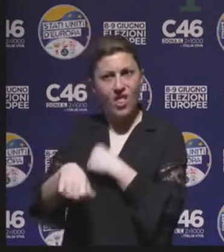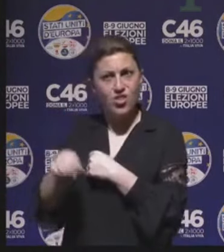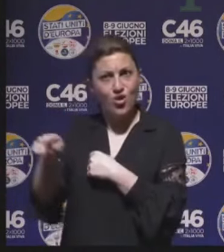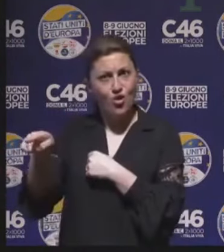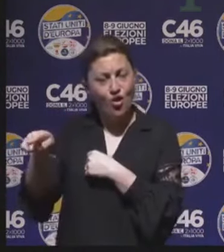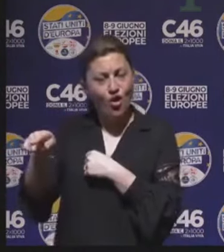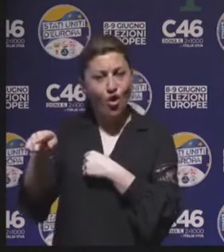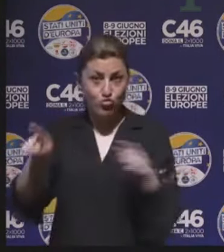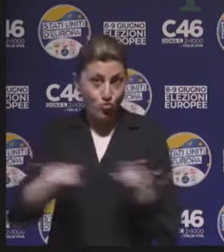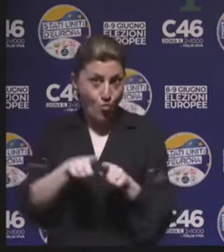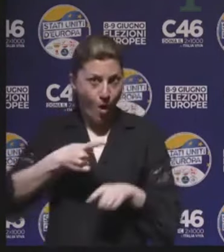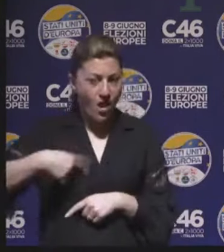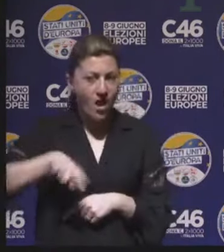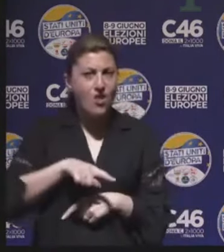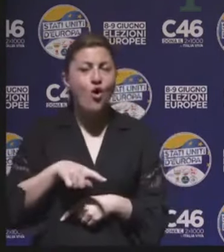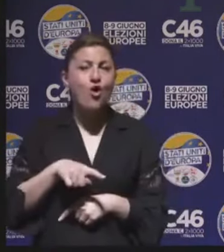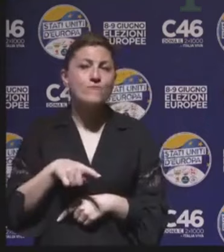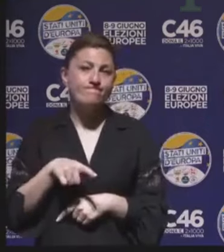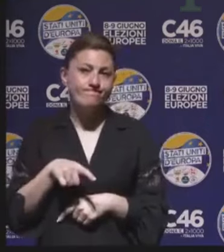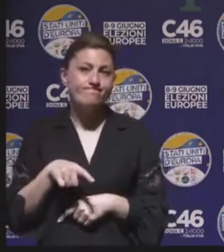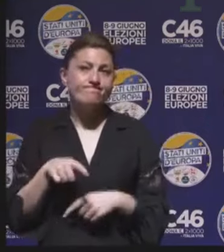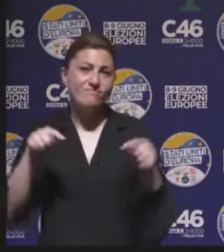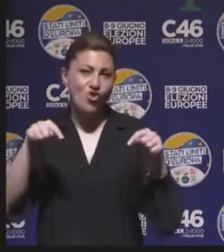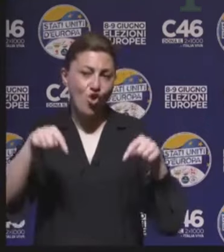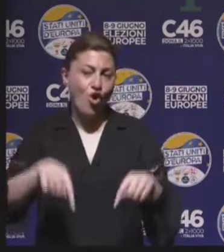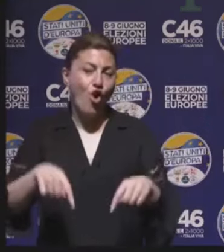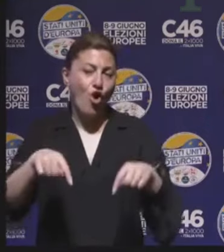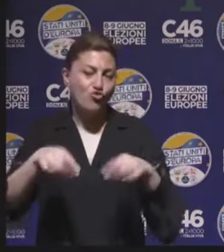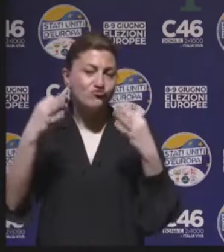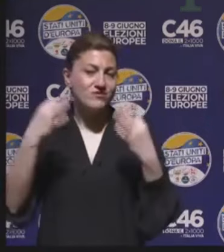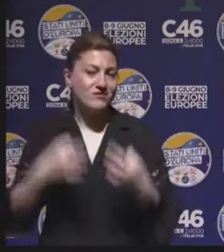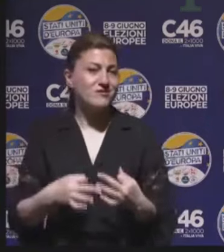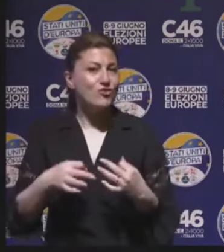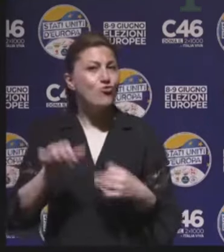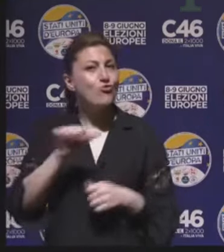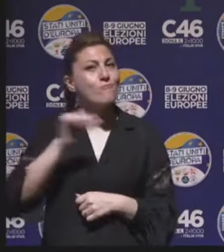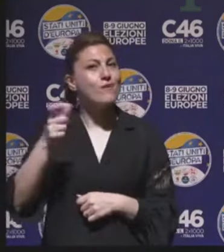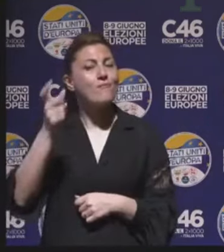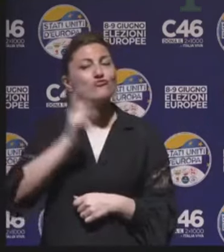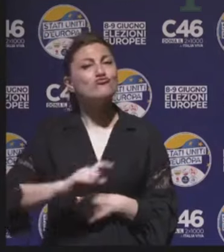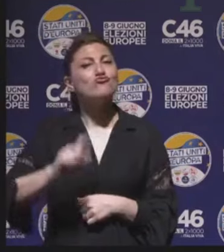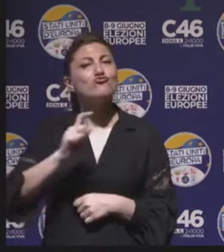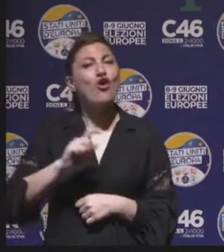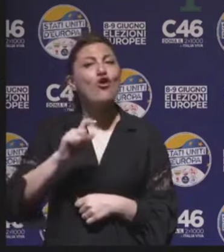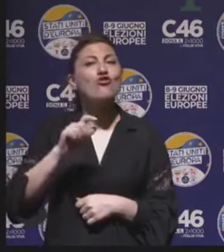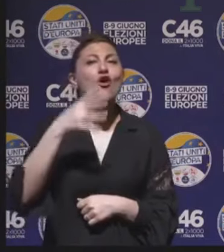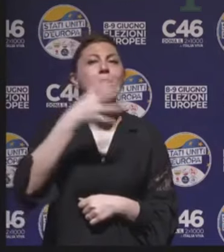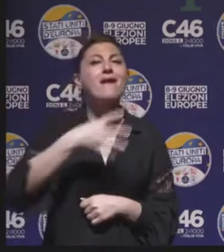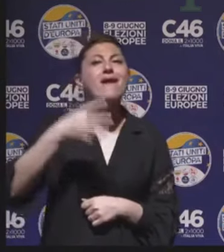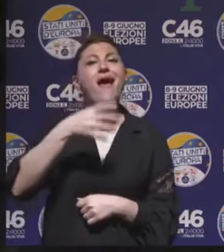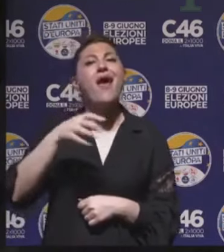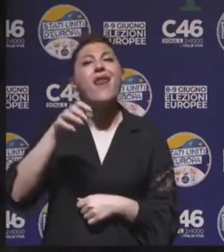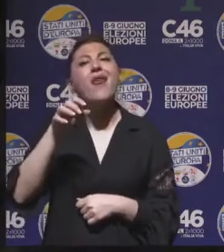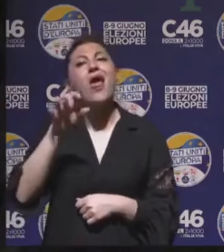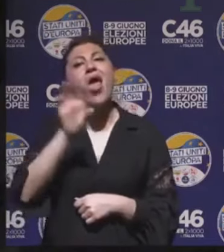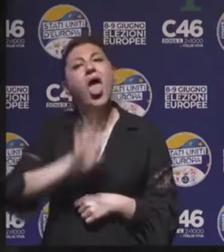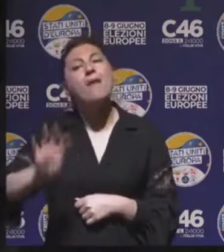sfiducia come noi oggi questo sarebbe il primo giorno senza Michele Emiliano alla guida della Regione